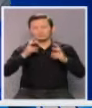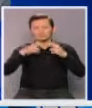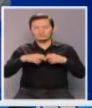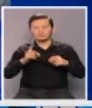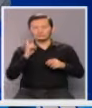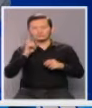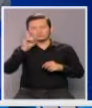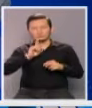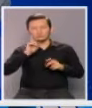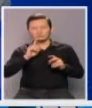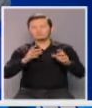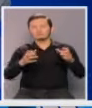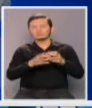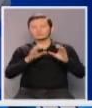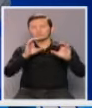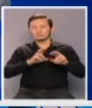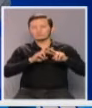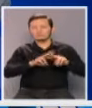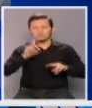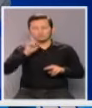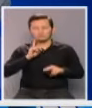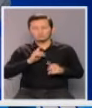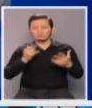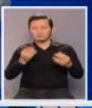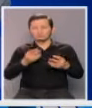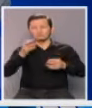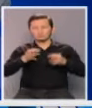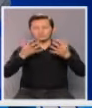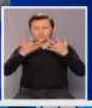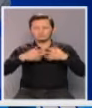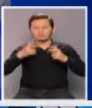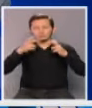түріндегі бұлтартпау шарасына санкция берді. Қазіргі таңда тергеу амалдары жалғасуда.